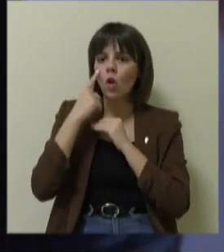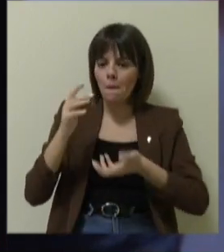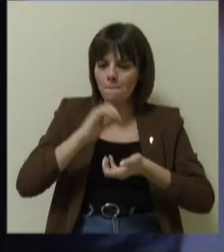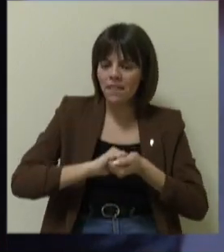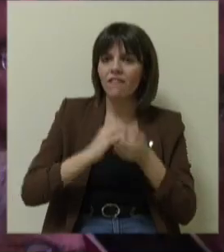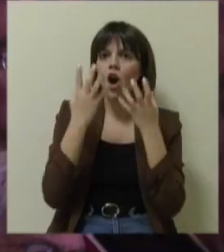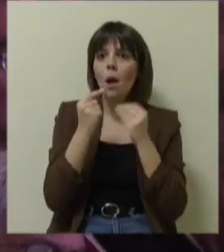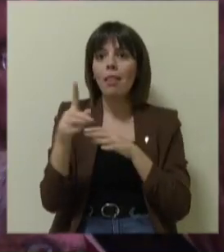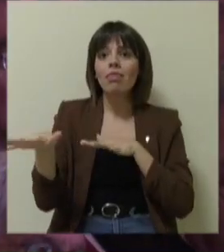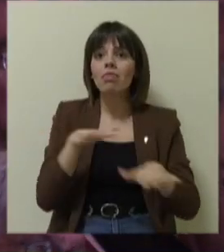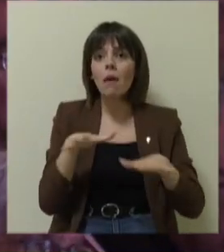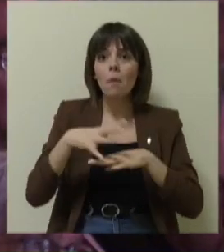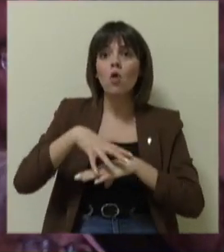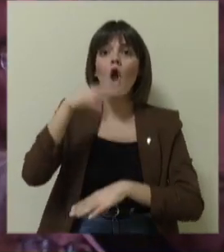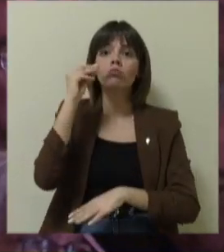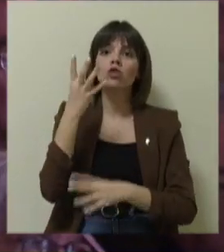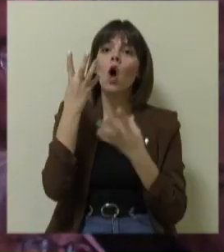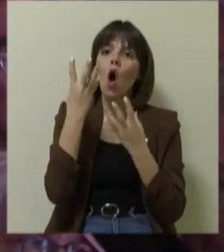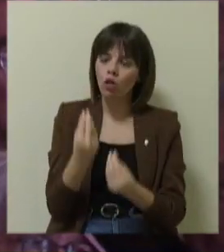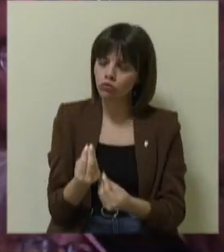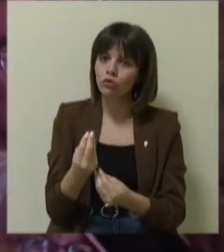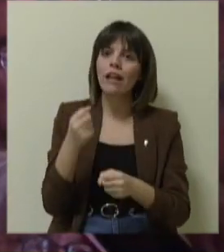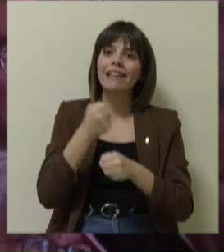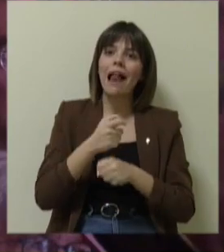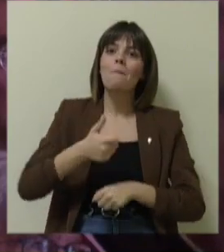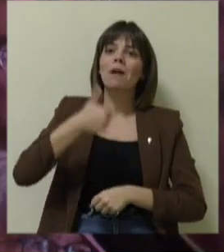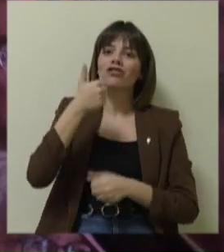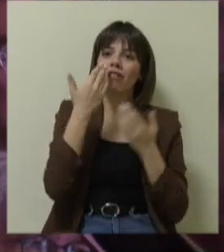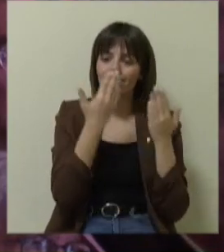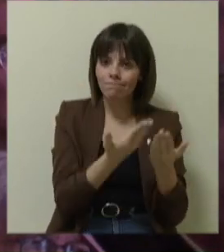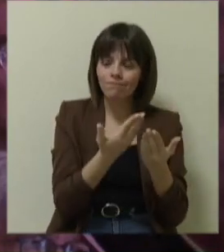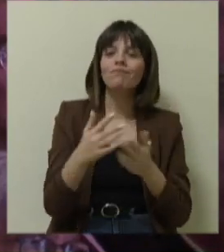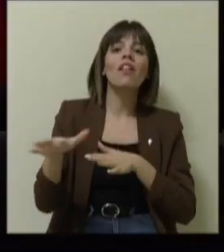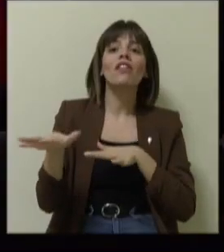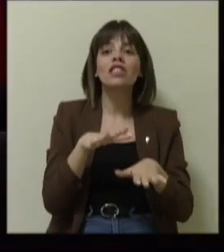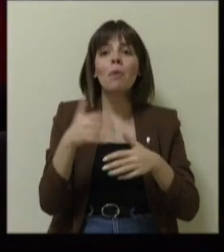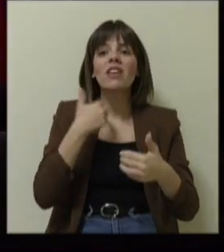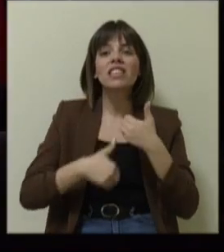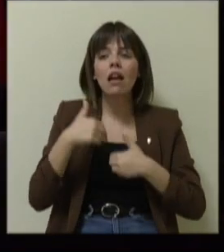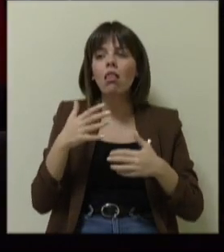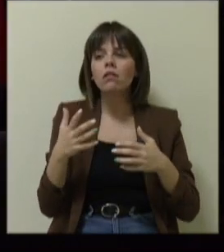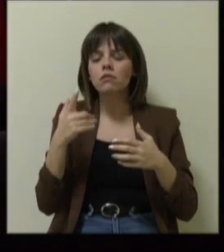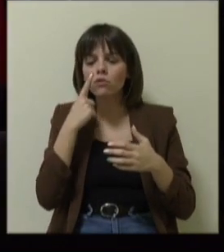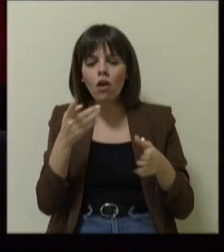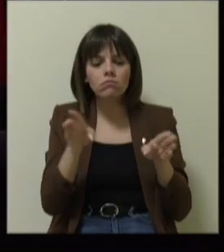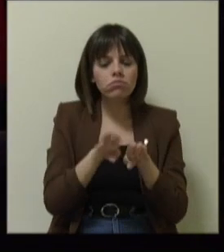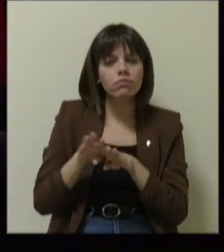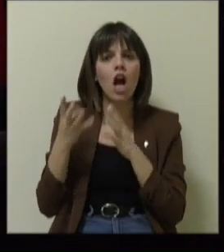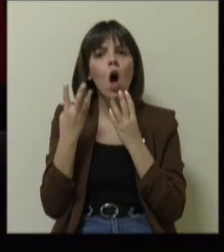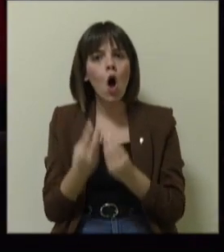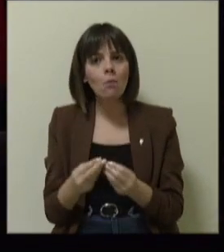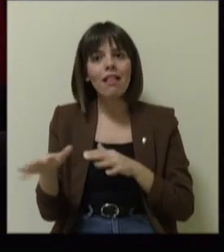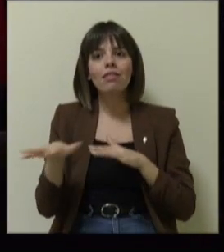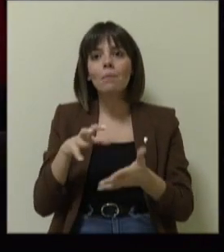İttifakı olarak bir deprem komisyonu oluşturdu genel başkanlarımız. depremin yaralarını sarmak, deprem